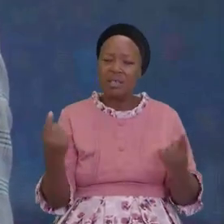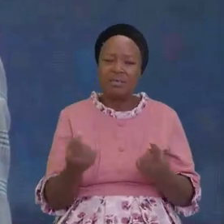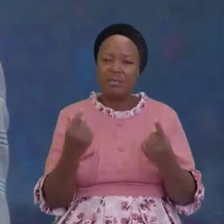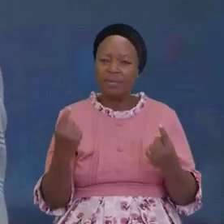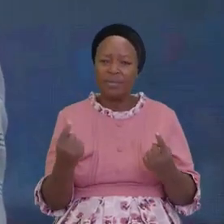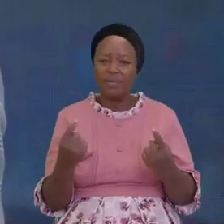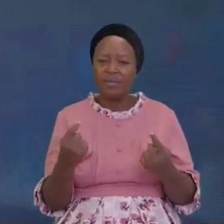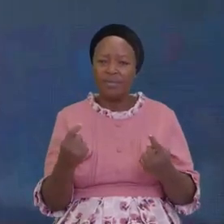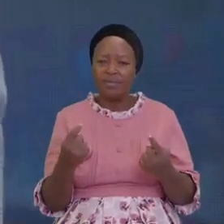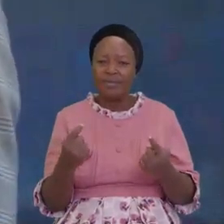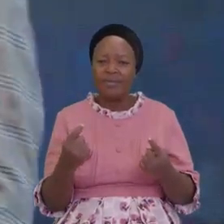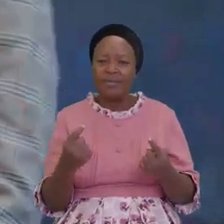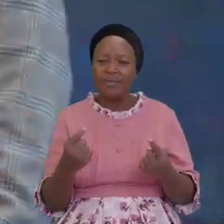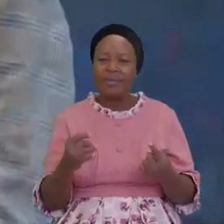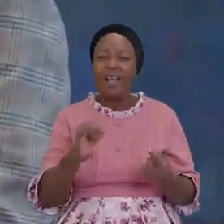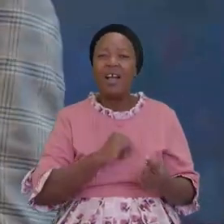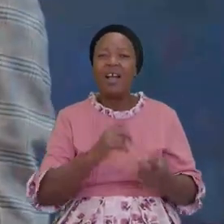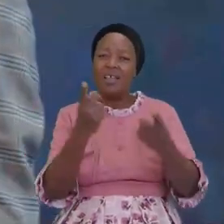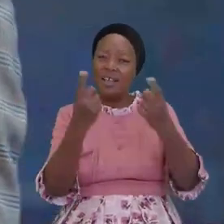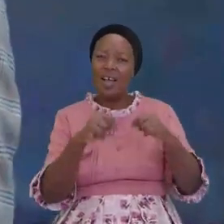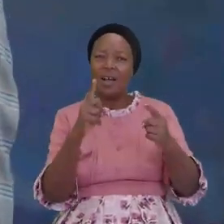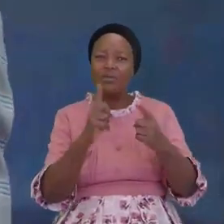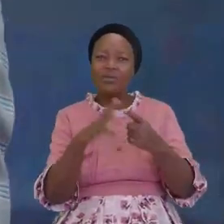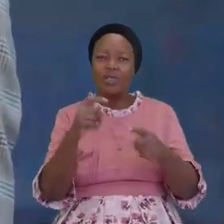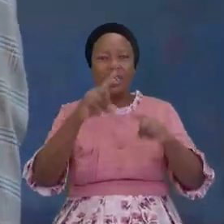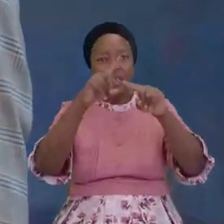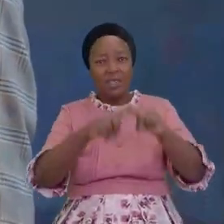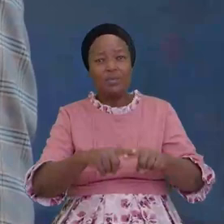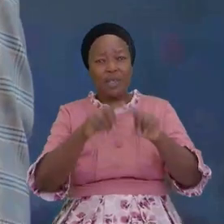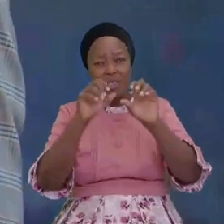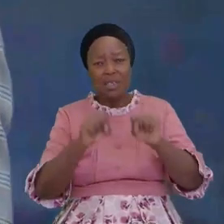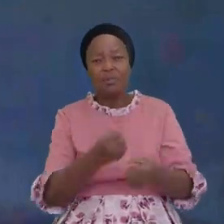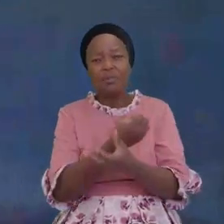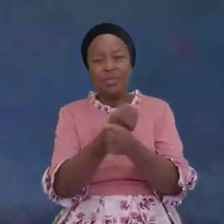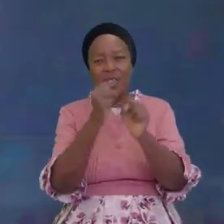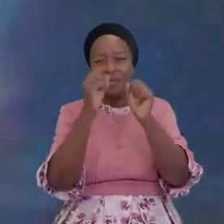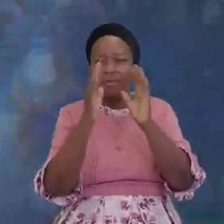Je viens à celui qui peut pardonner mes péchés.